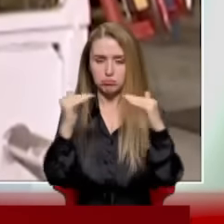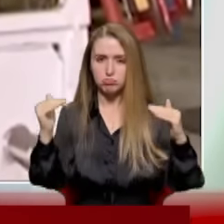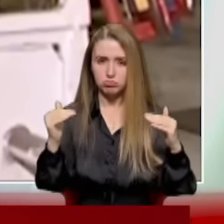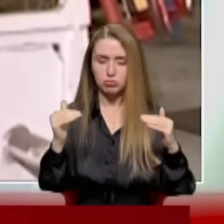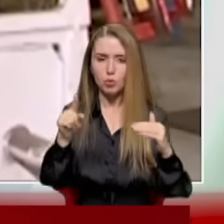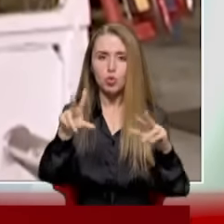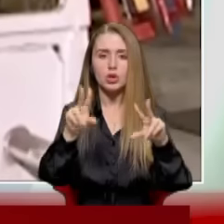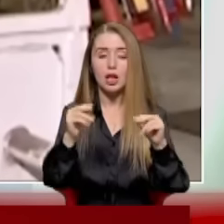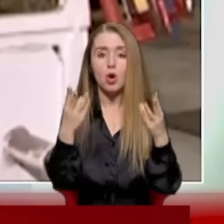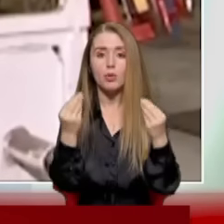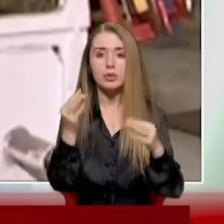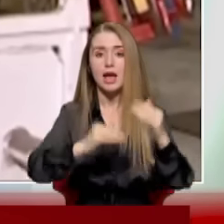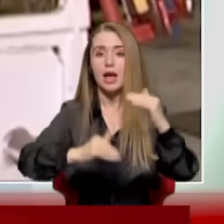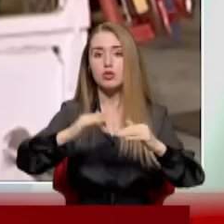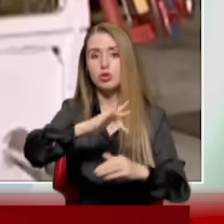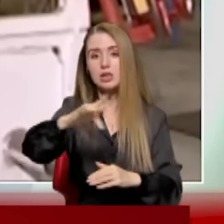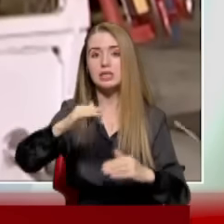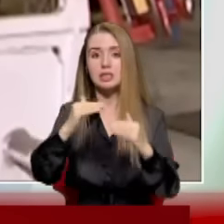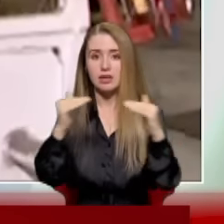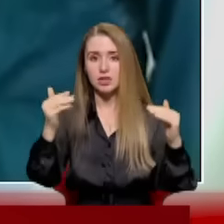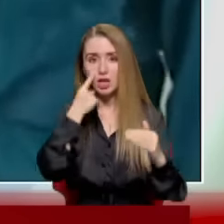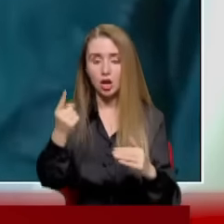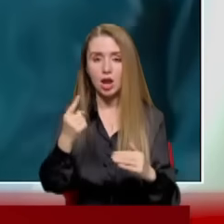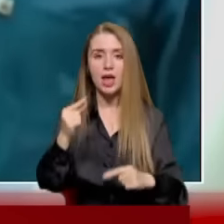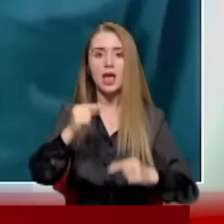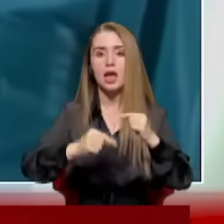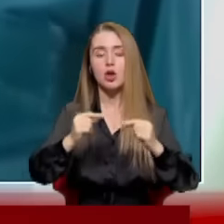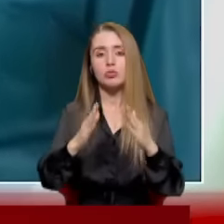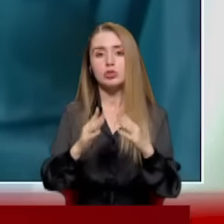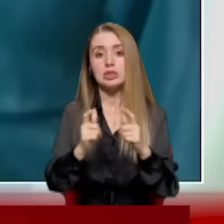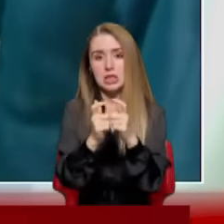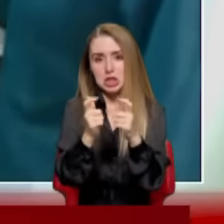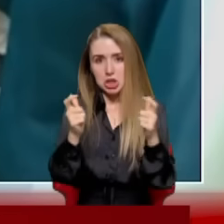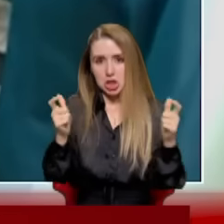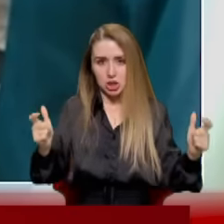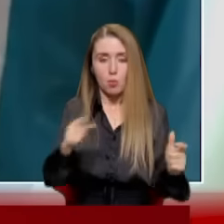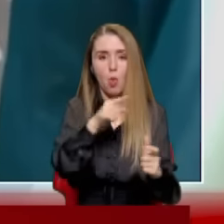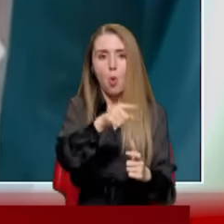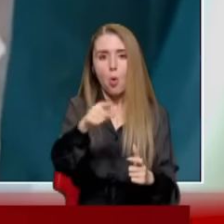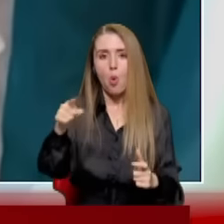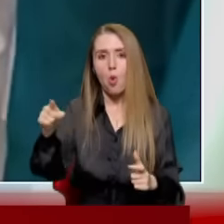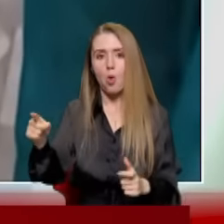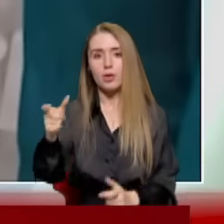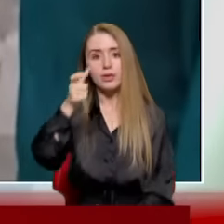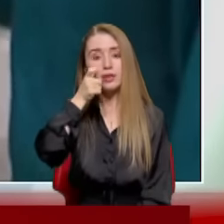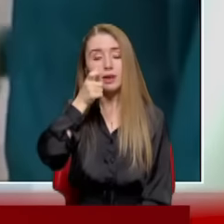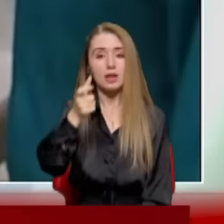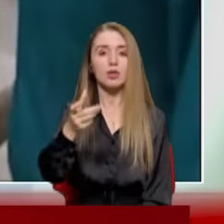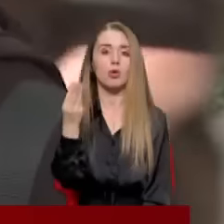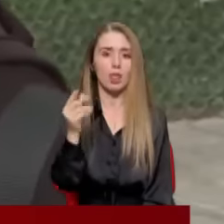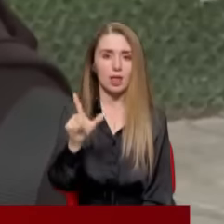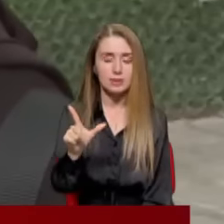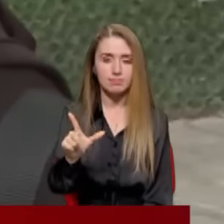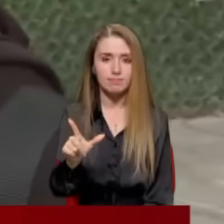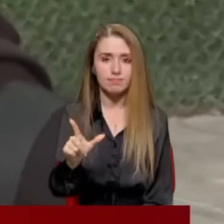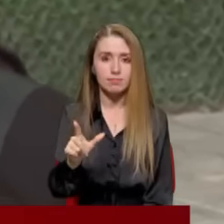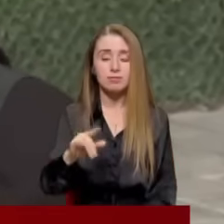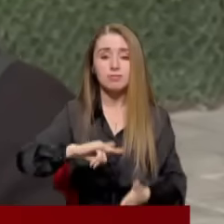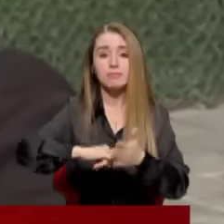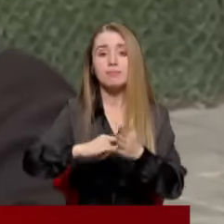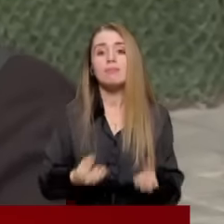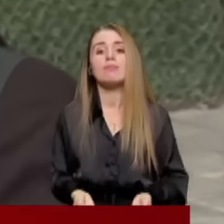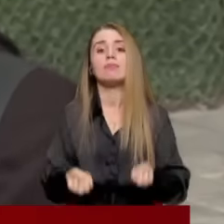olması, enflasyon, işsizlik seviyesi ve ekonomik büyüme oranları gibi faktörleri dikkate almak zorundayız. Hiç geçinemiyoruz